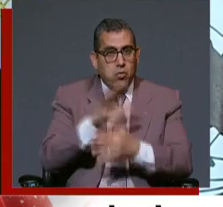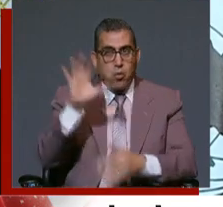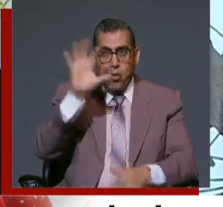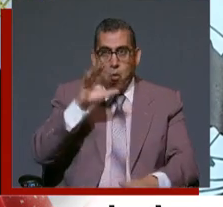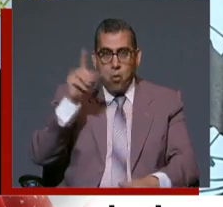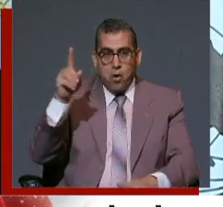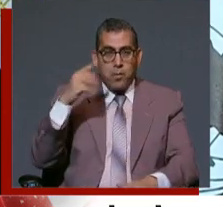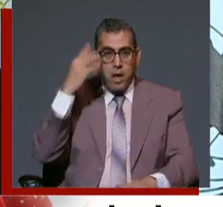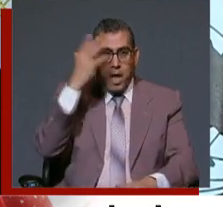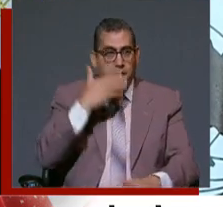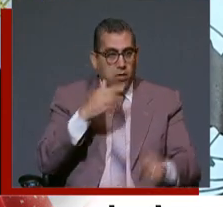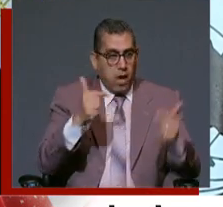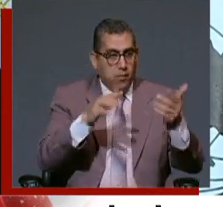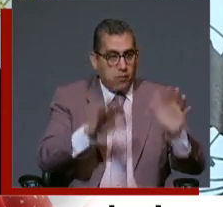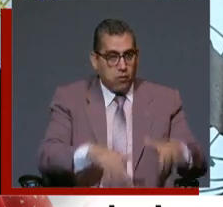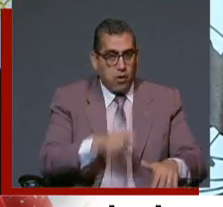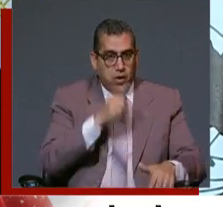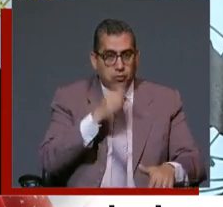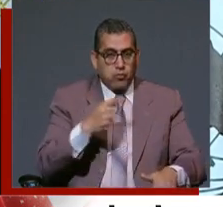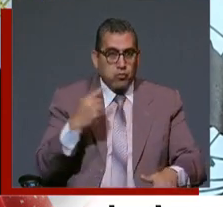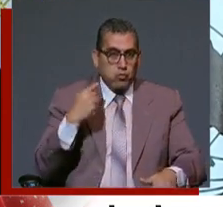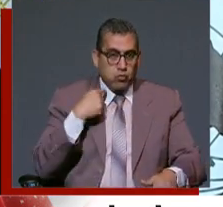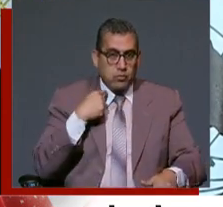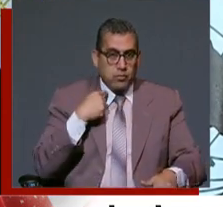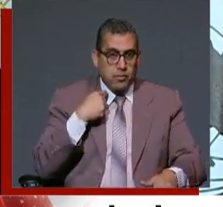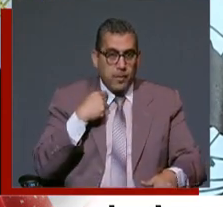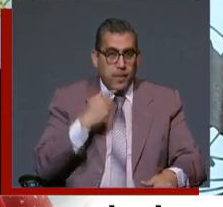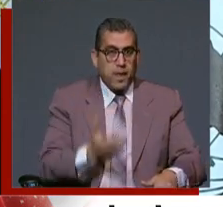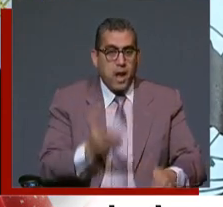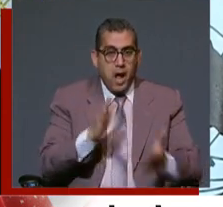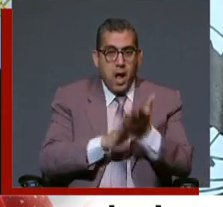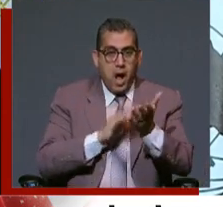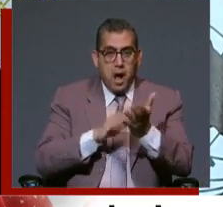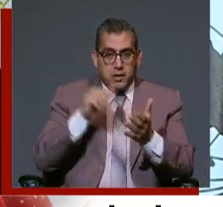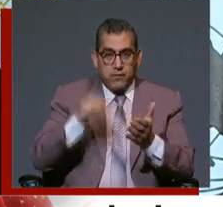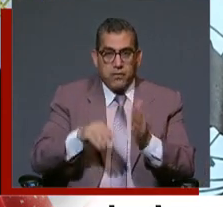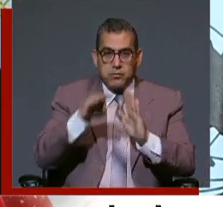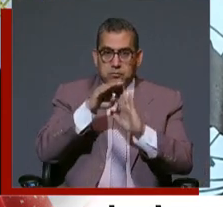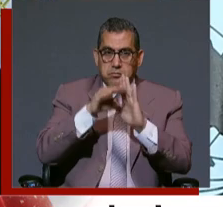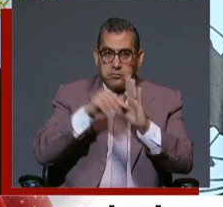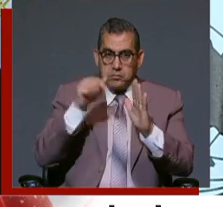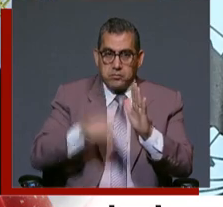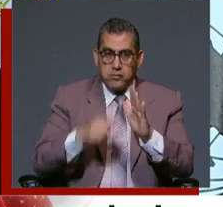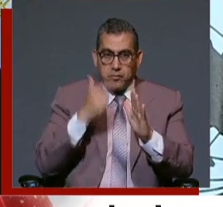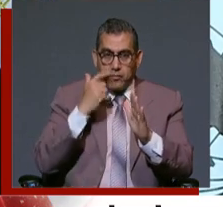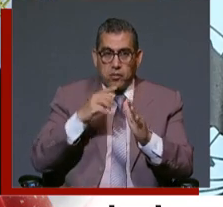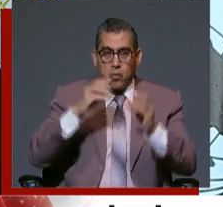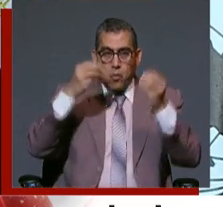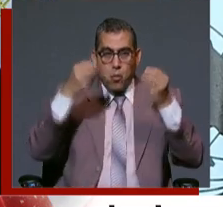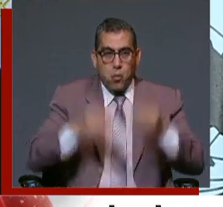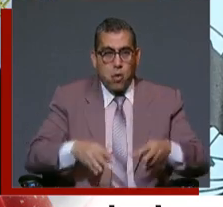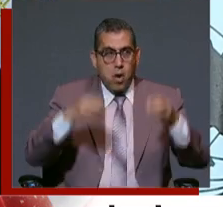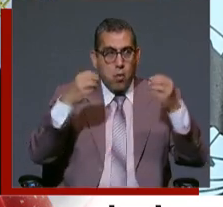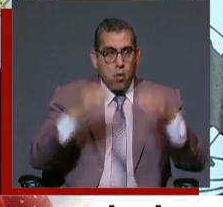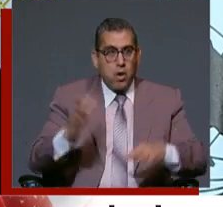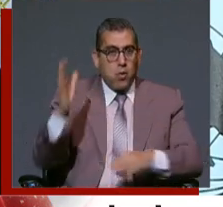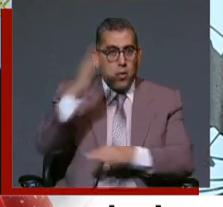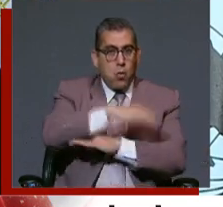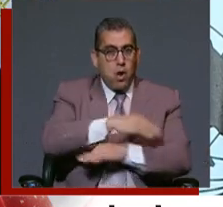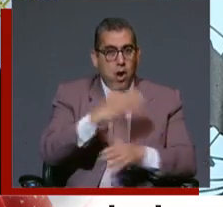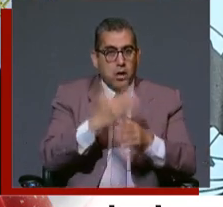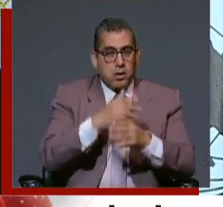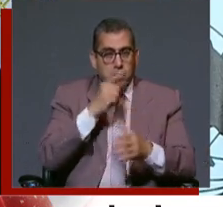القارة الإفريقية والخطر الذي يتهدد بالدمار لقدرة إفريقيا